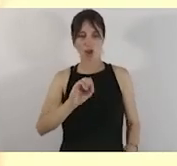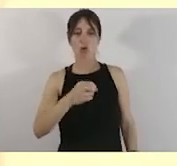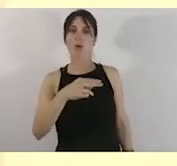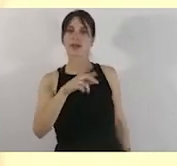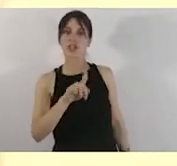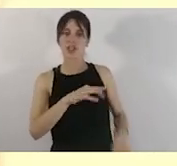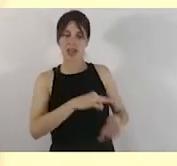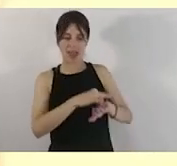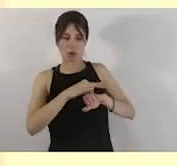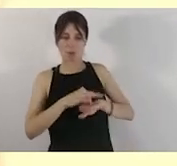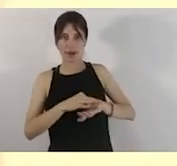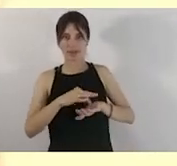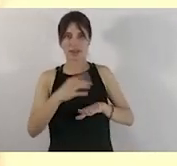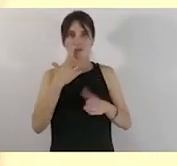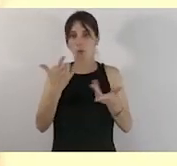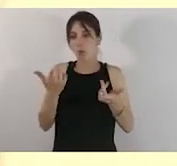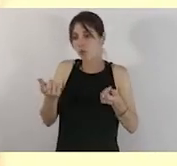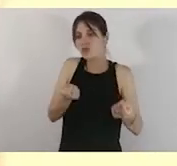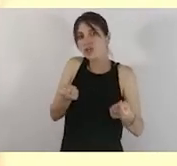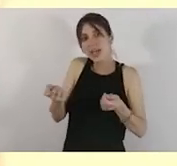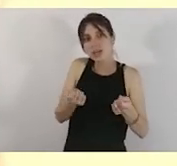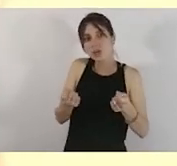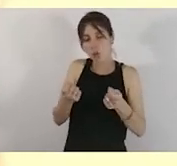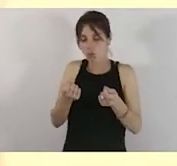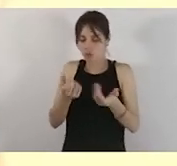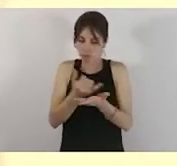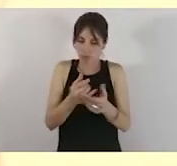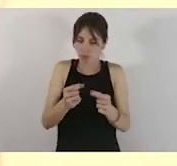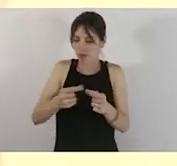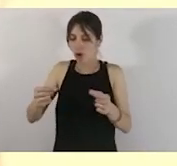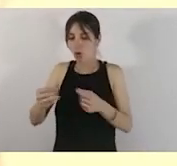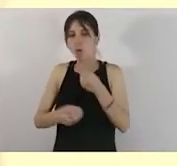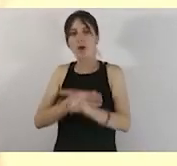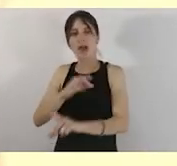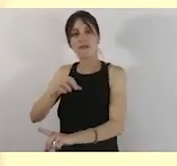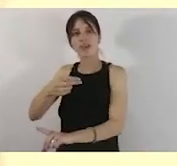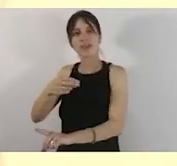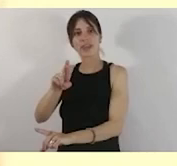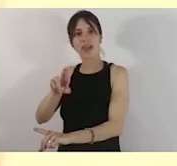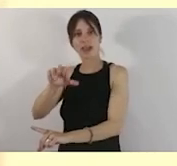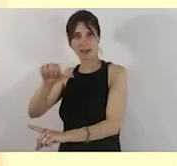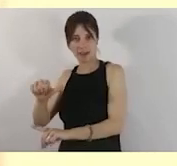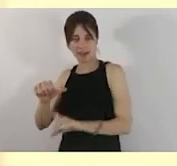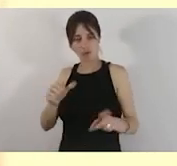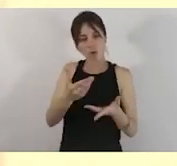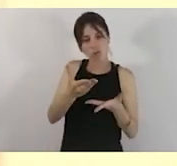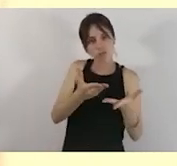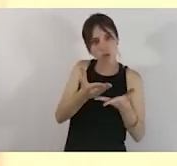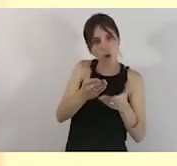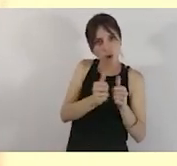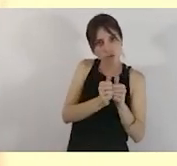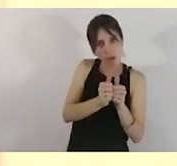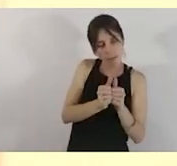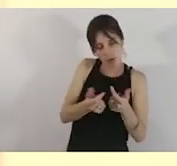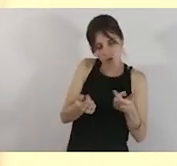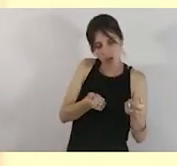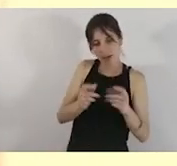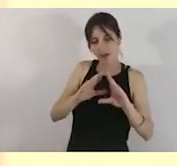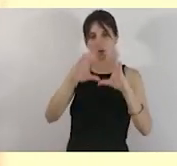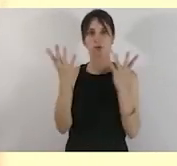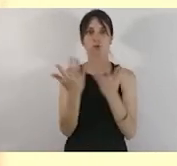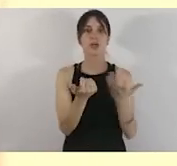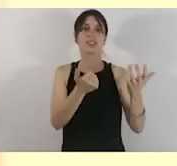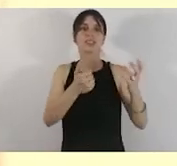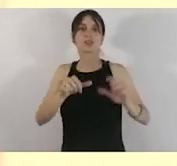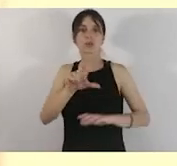dans une gestion concertée de l'archipel, ou encore la FNR. La première délibération porte sur un total de 636